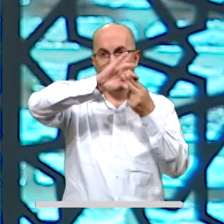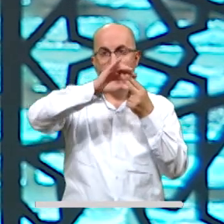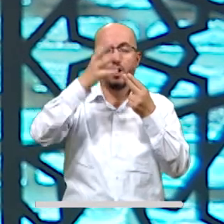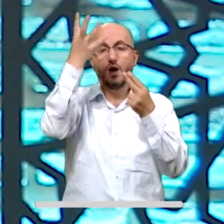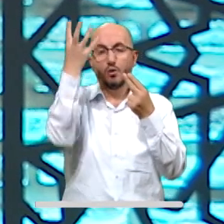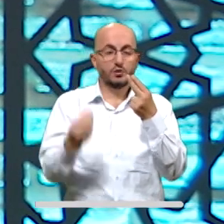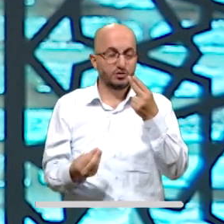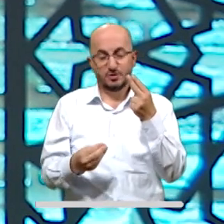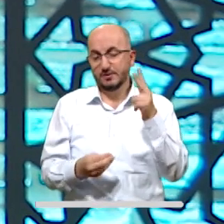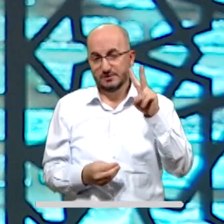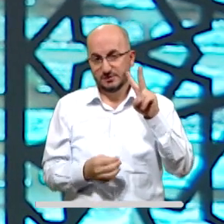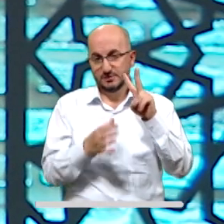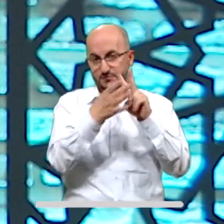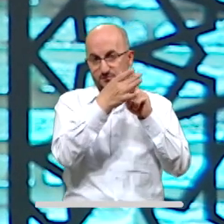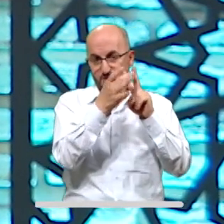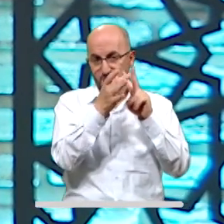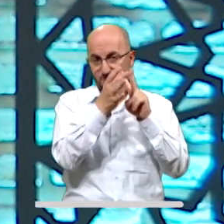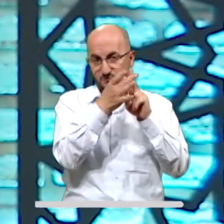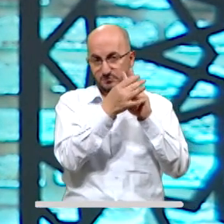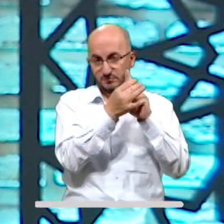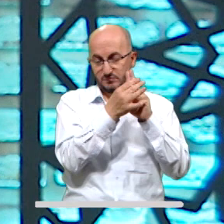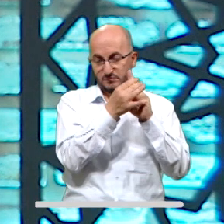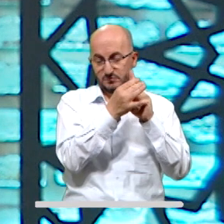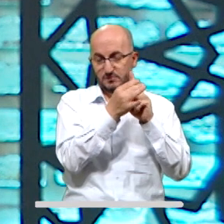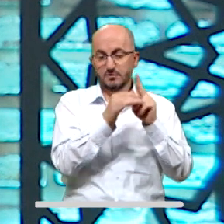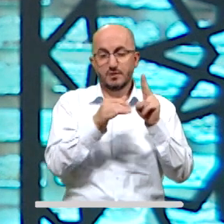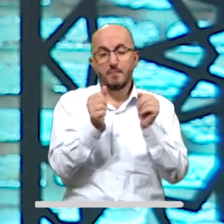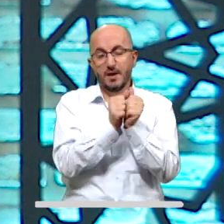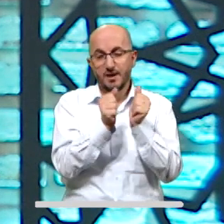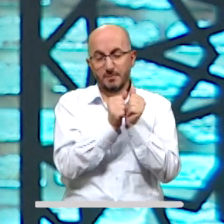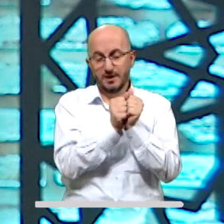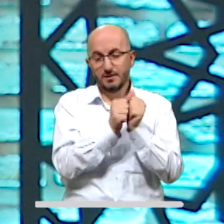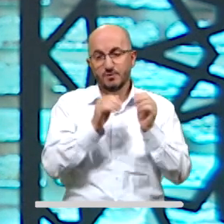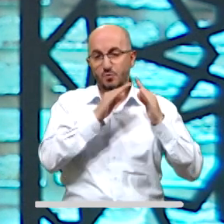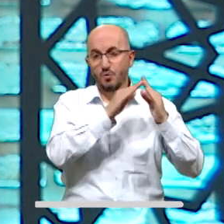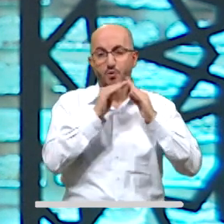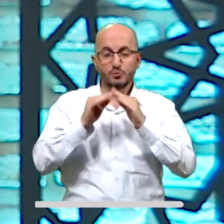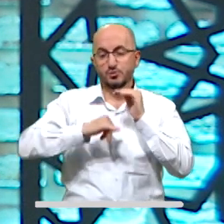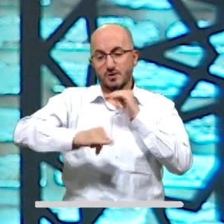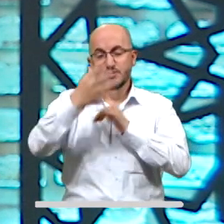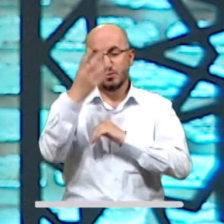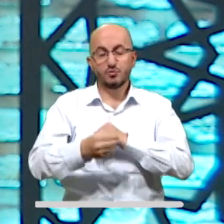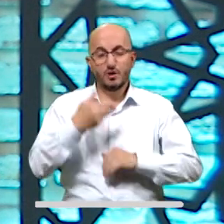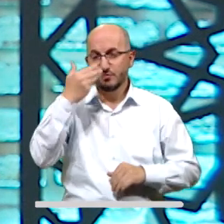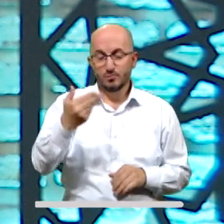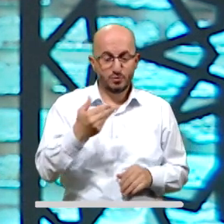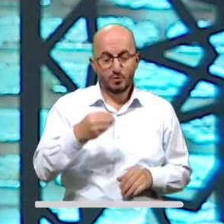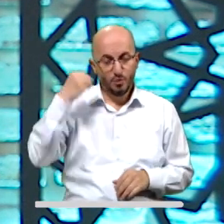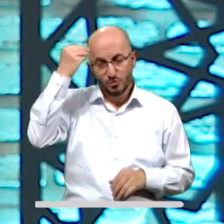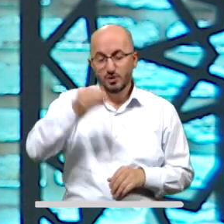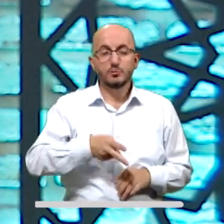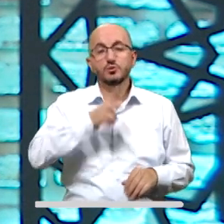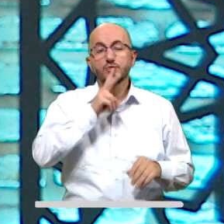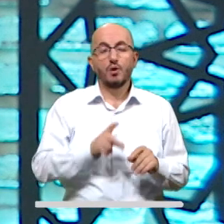İki parmağını işaret ve orta parmağını da işaret ederek şöyle hafifçe ayırarak böyle yakın olacağız buyuruyor. Hocam son